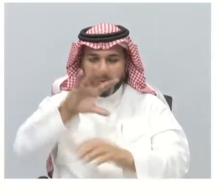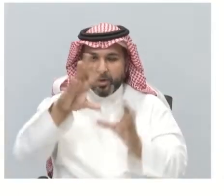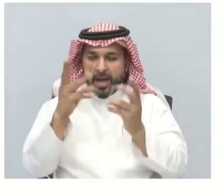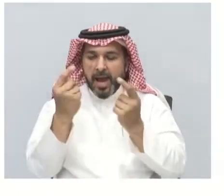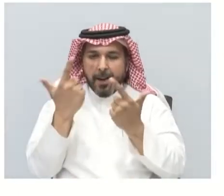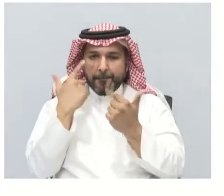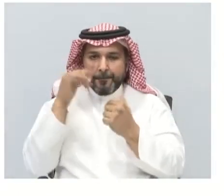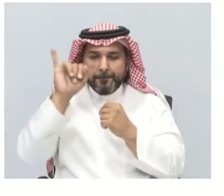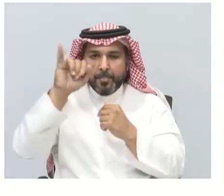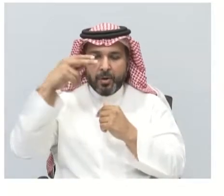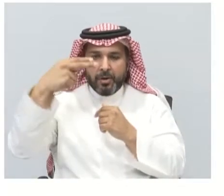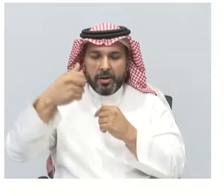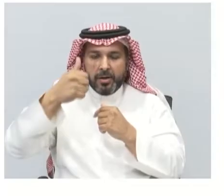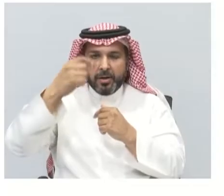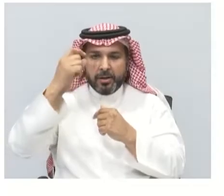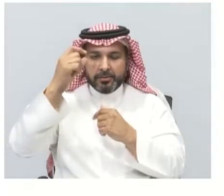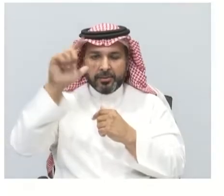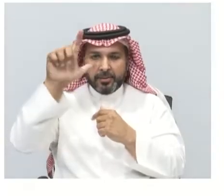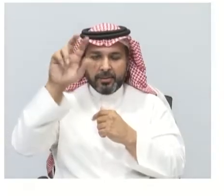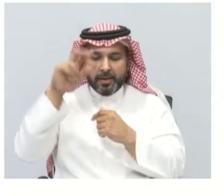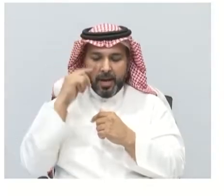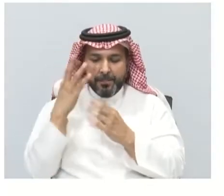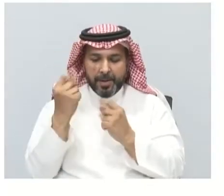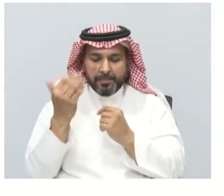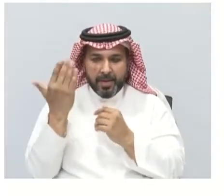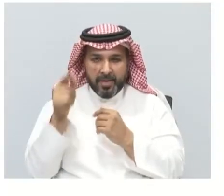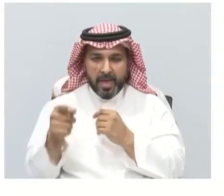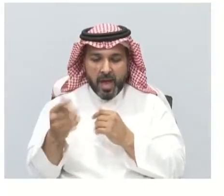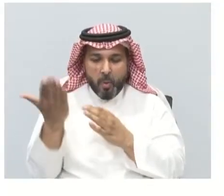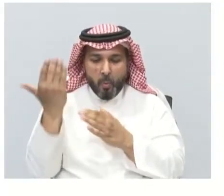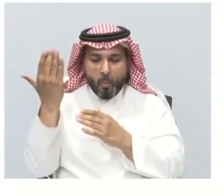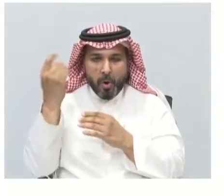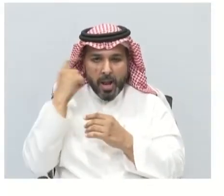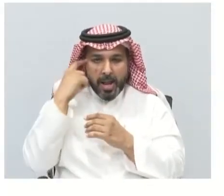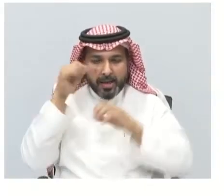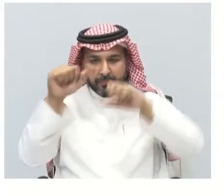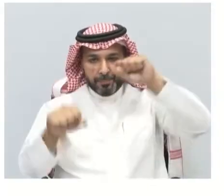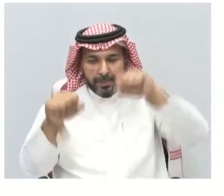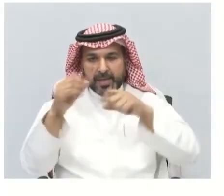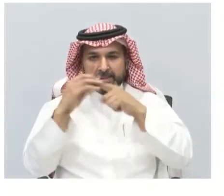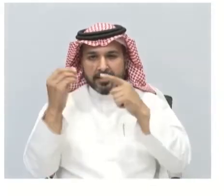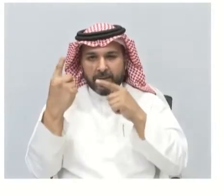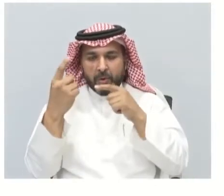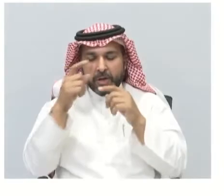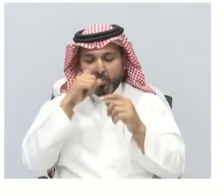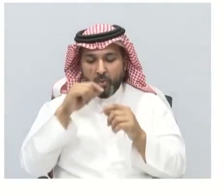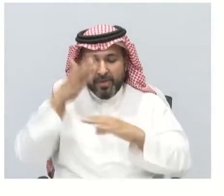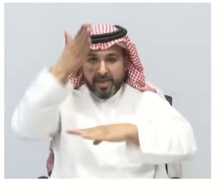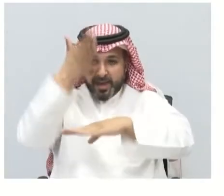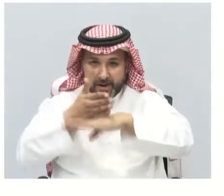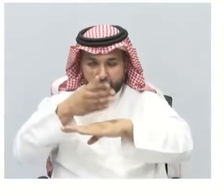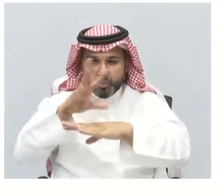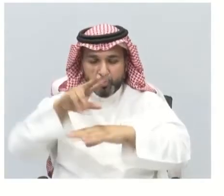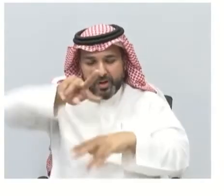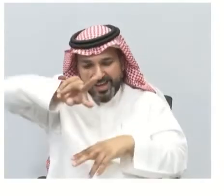من المستقيم هذا كم جبته قبل شوي كم سالب واحد طيب م المستقيم العمودي كم راح يكون معكوس مقلوب هذا العدد اللي هو